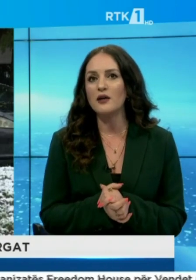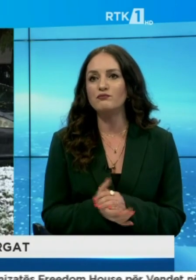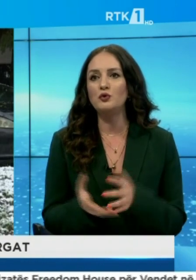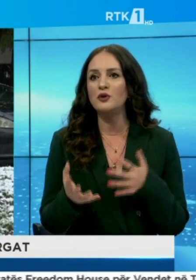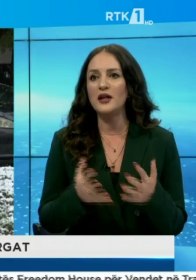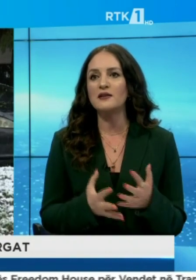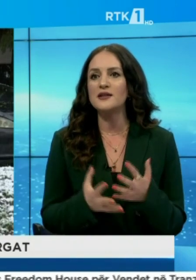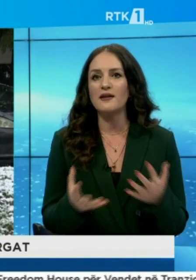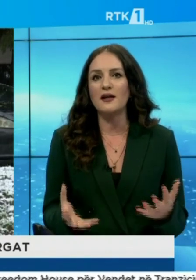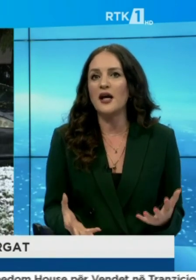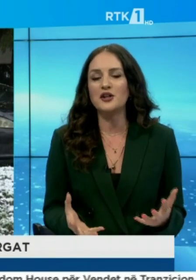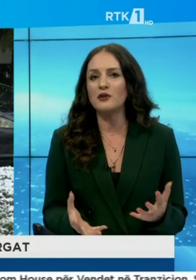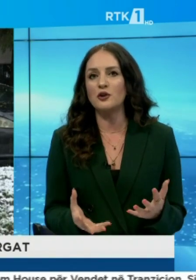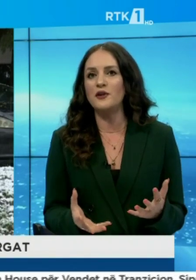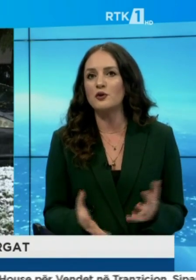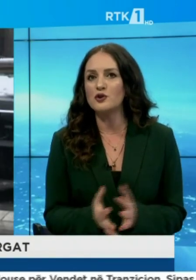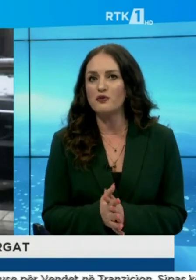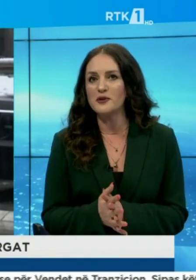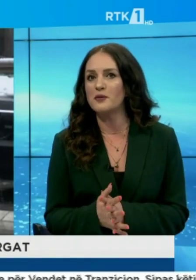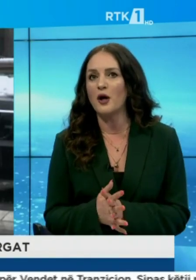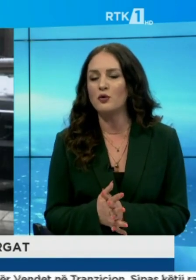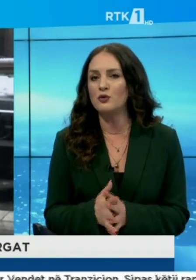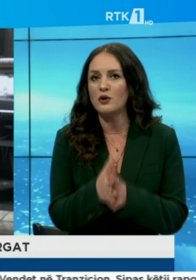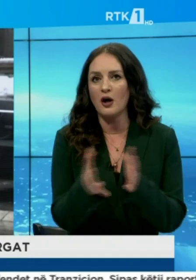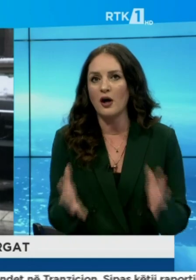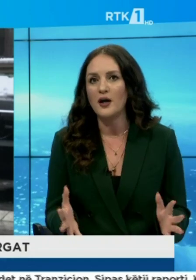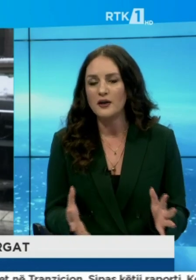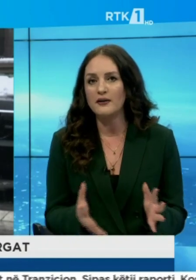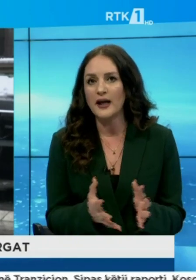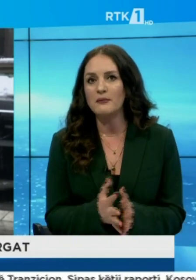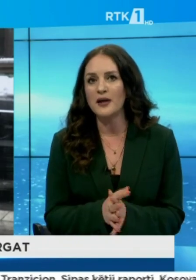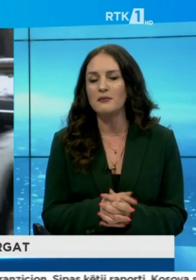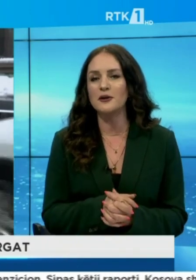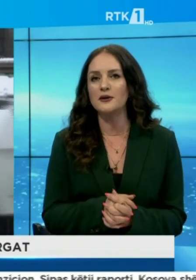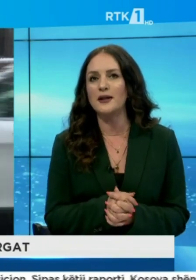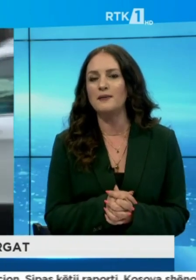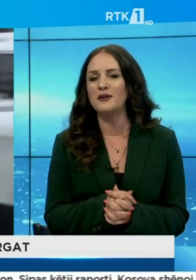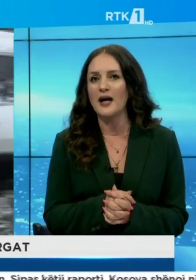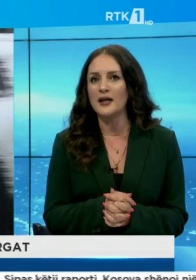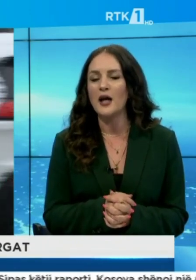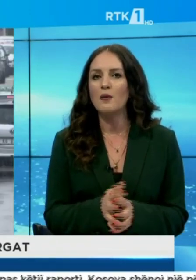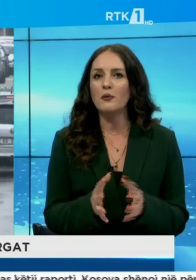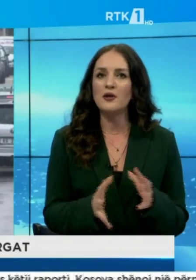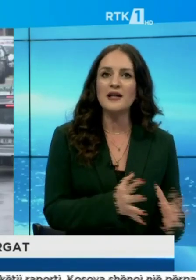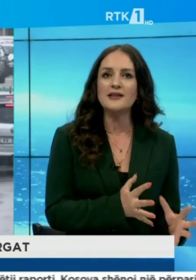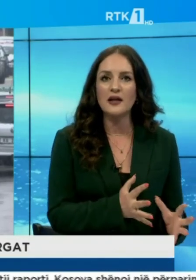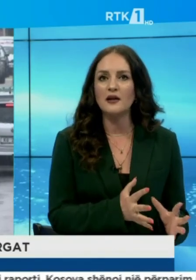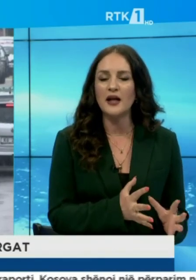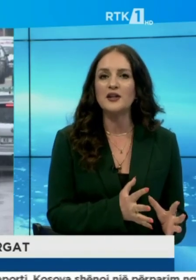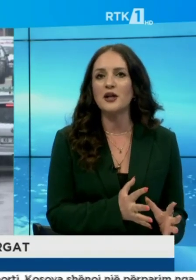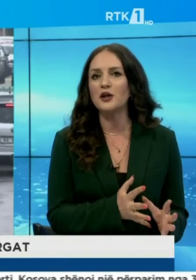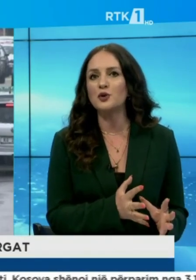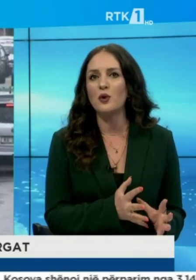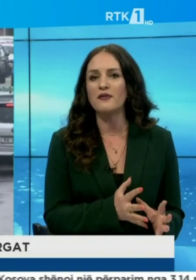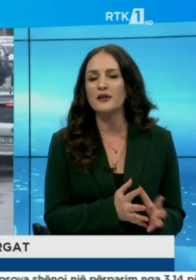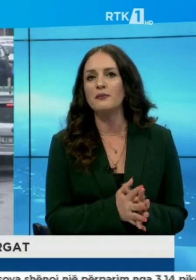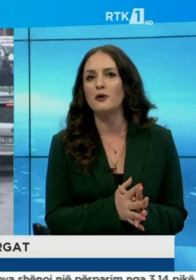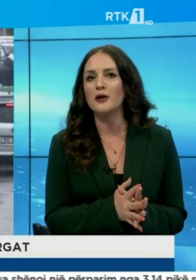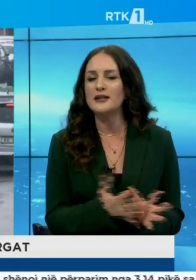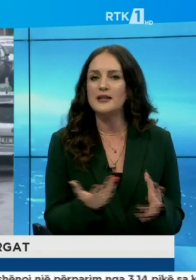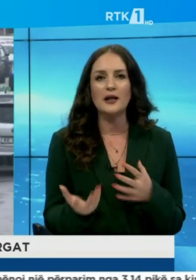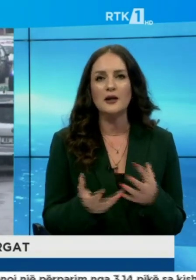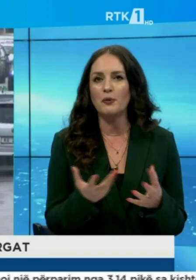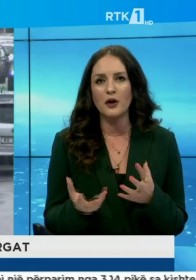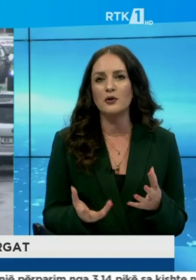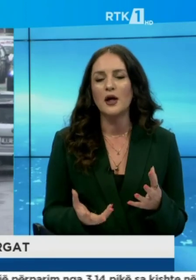dhe nuk dihet nëse dhe Lajçak do të vinë Kosovë, për së paku nuk ka lajmërim deri më tani. Por në rase Lajçak ka shkuar vetëm